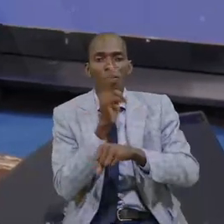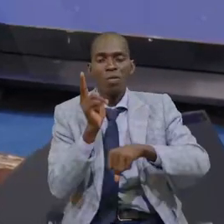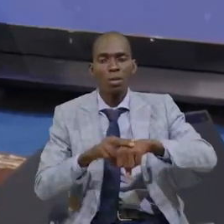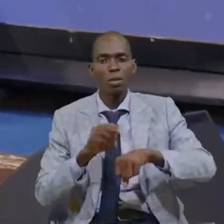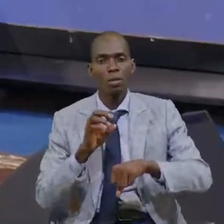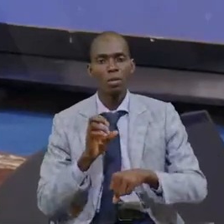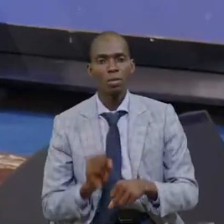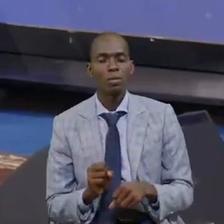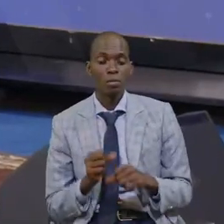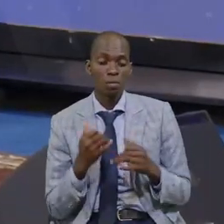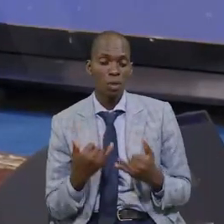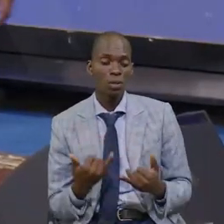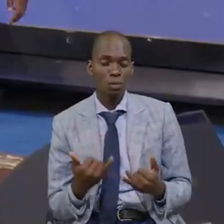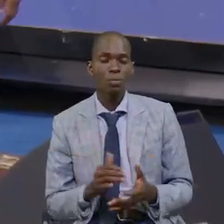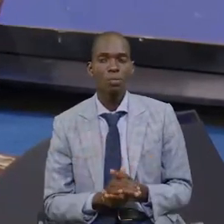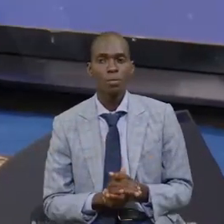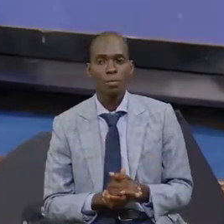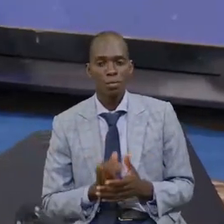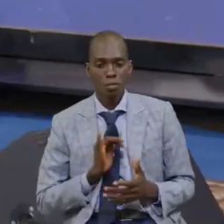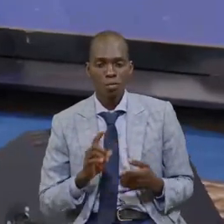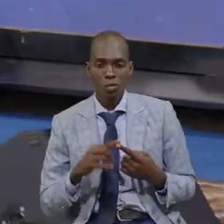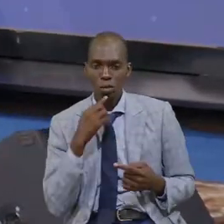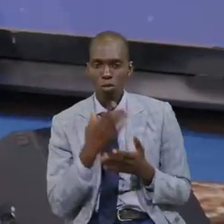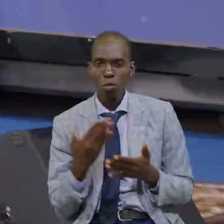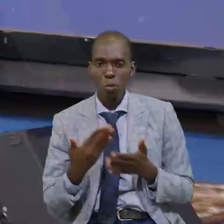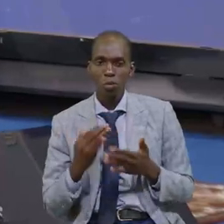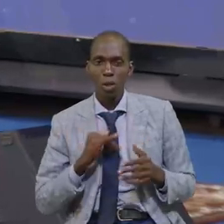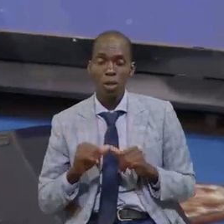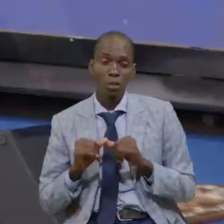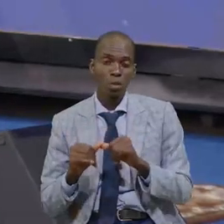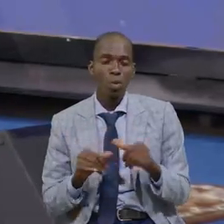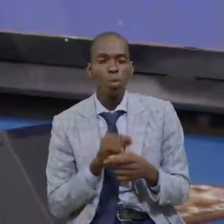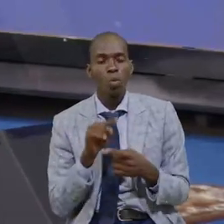de toutes les nations. Avant de continuer,